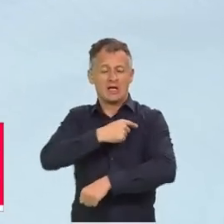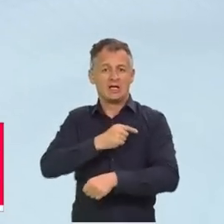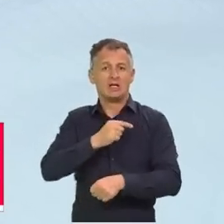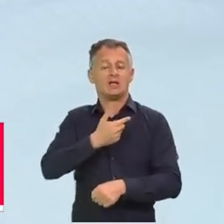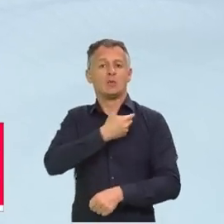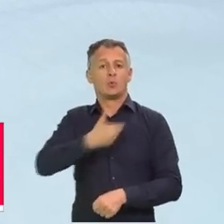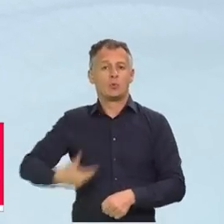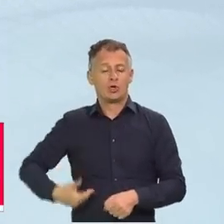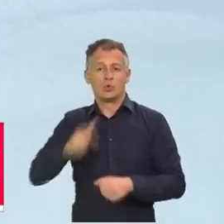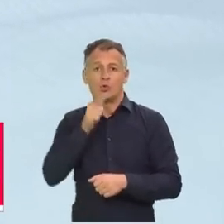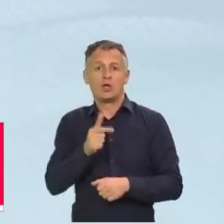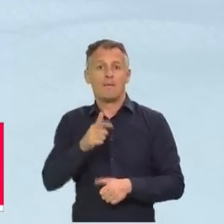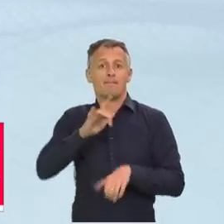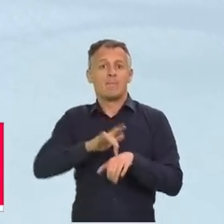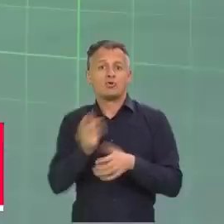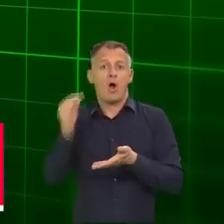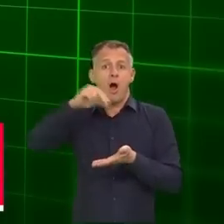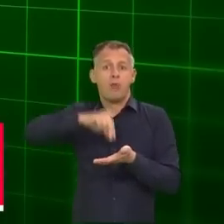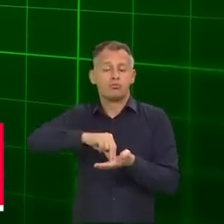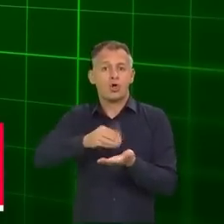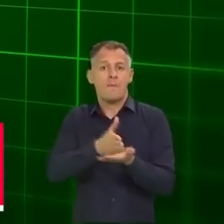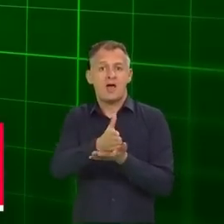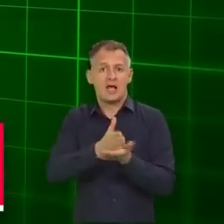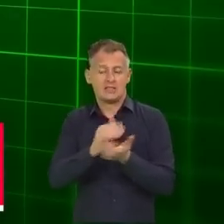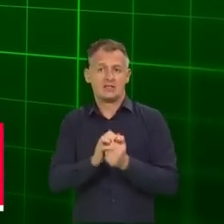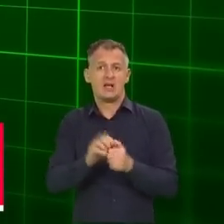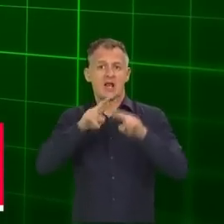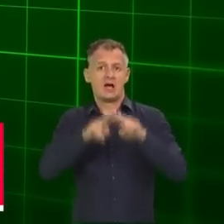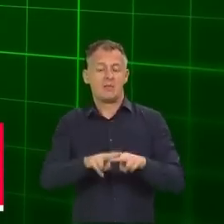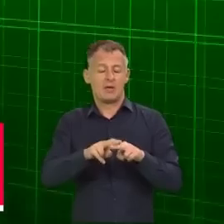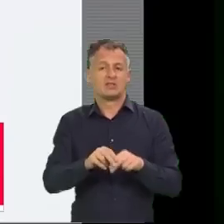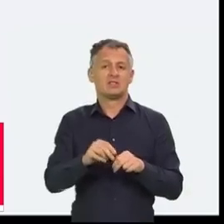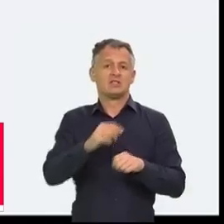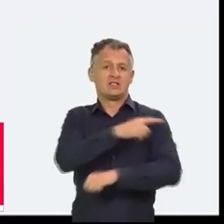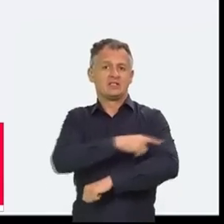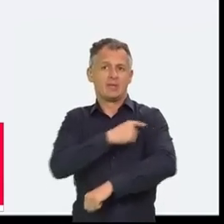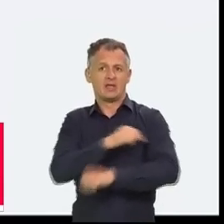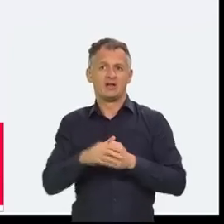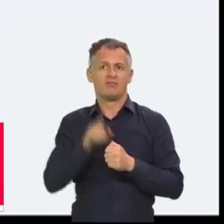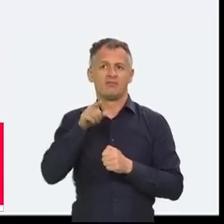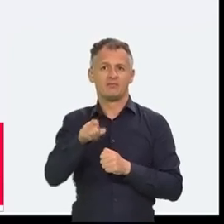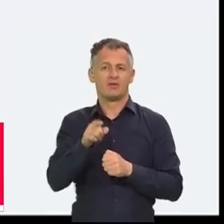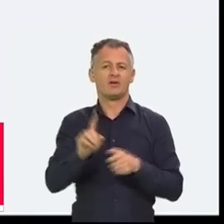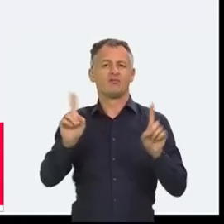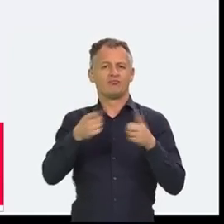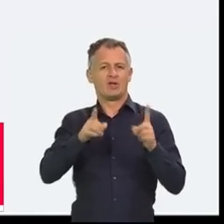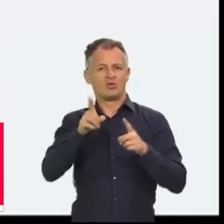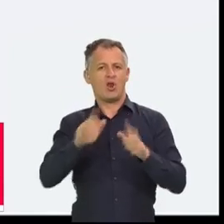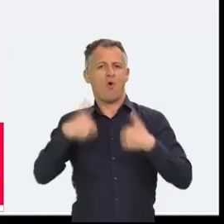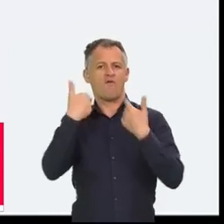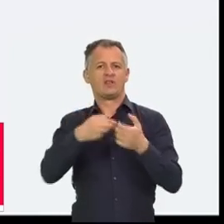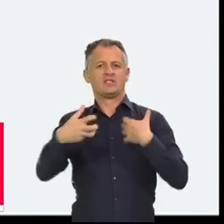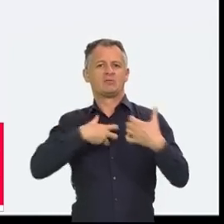capitală, unde medicii au montat 4 stenturi. Artistul a rămas internat în spital. Superbul trio acustic al lui Aldi Meola ne-a oferit un